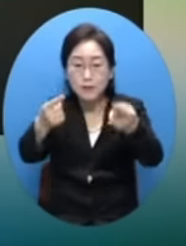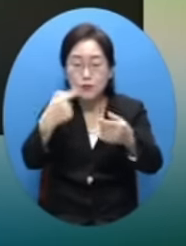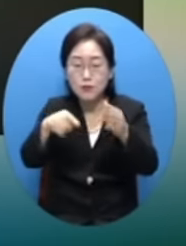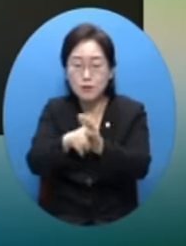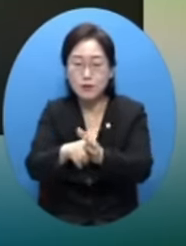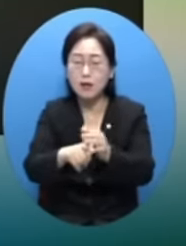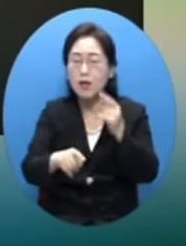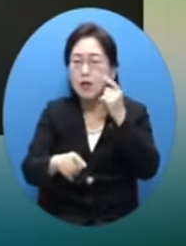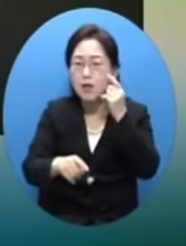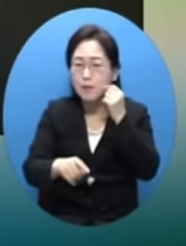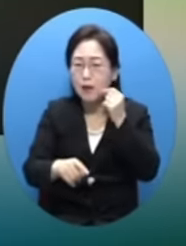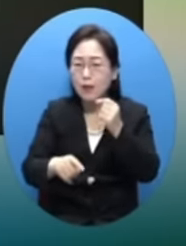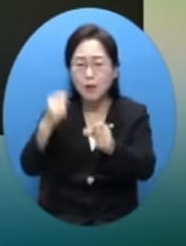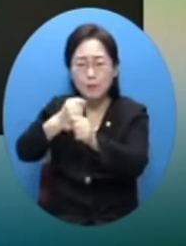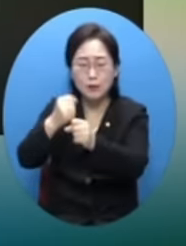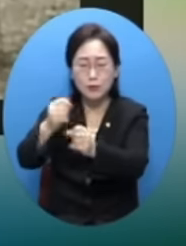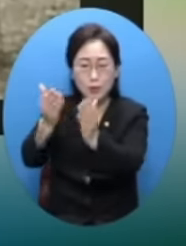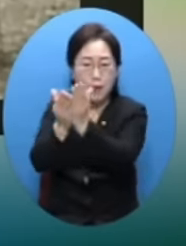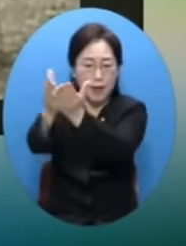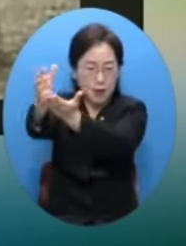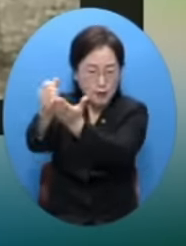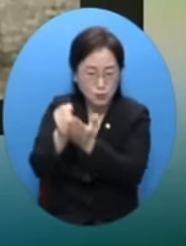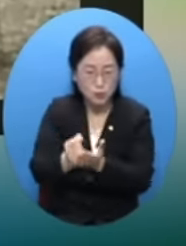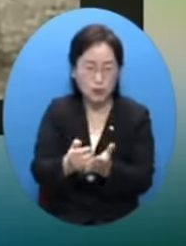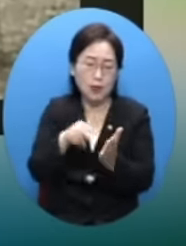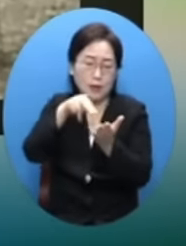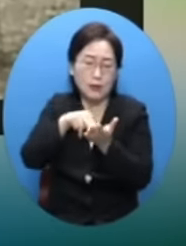구마가와 마루호를 타고 내려가다가